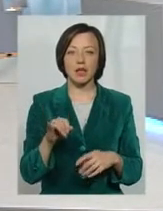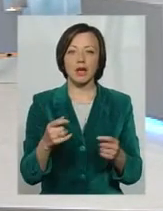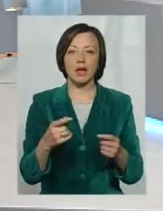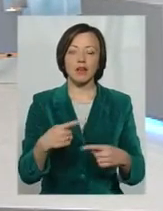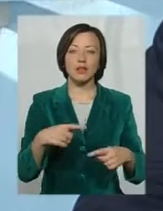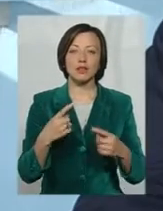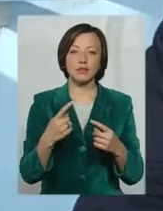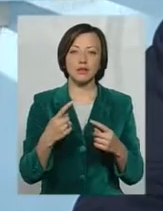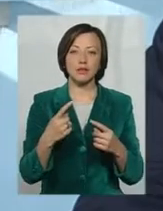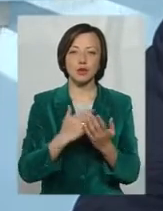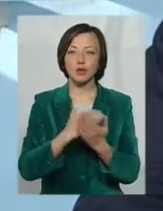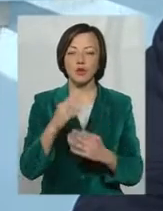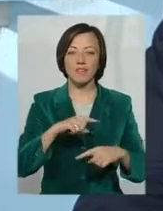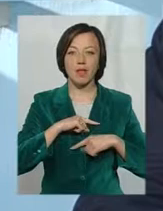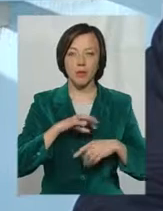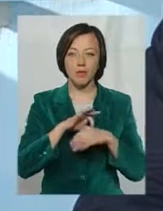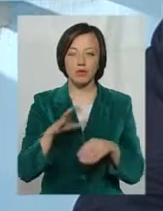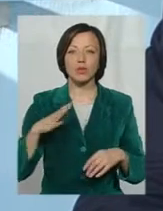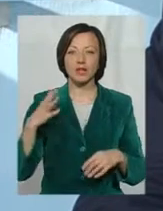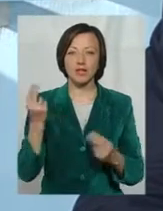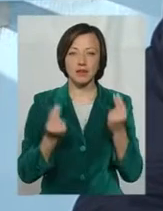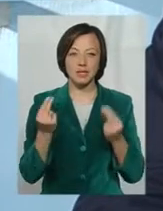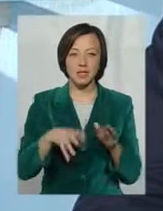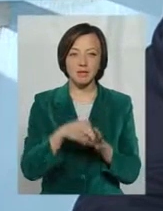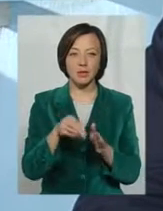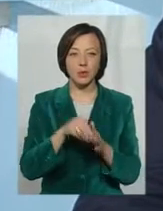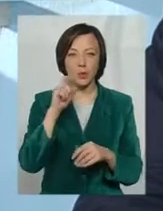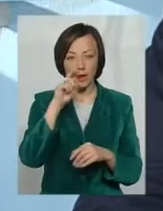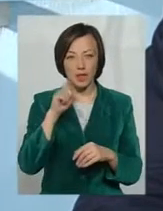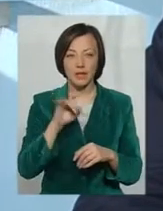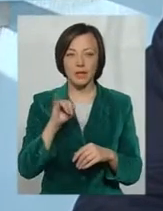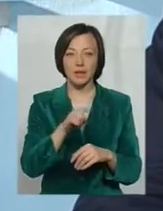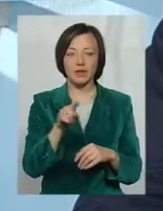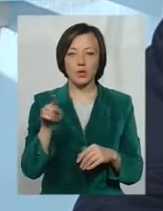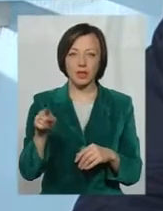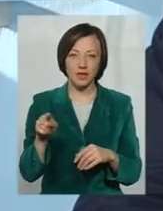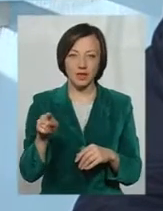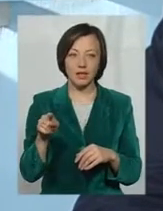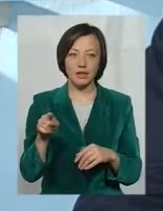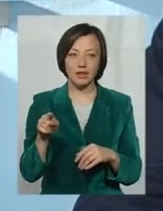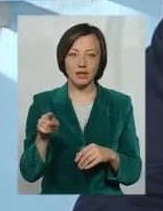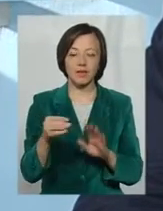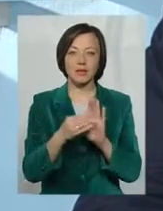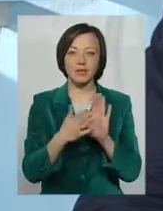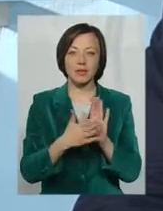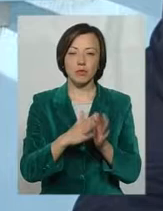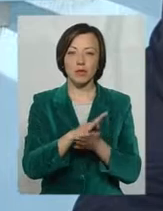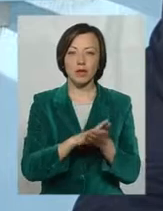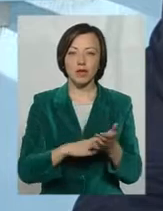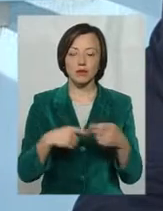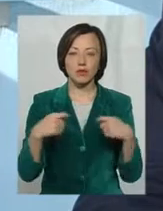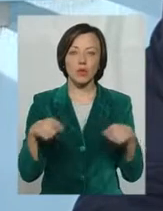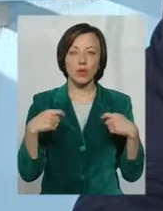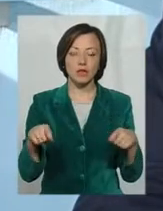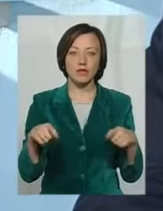проводили з колишніми гравцями збірної України. І вони виставили на подальший благодійний